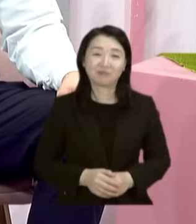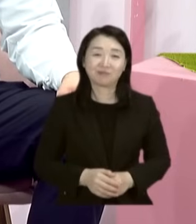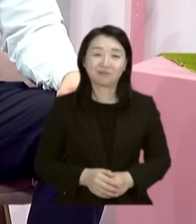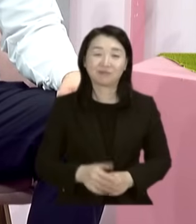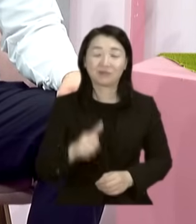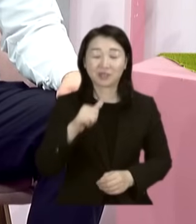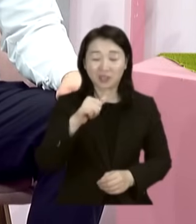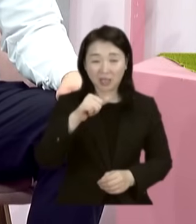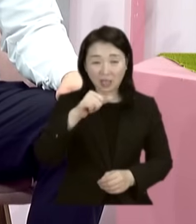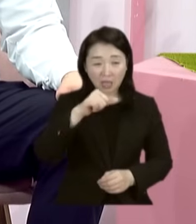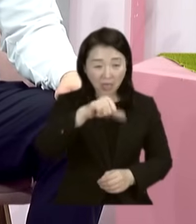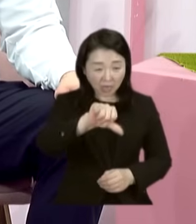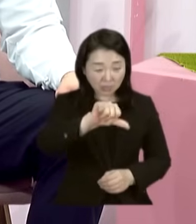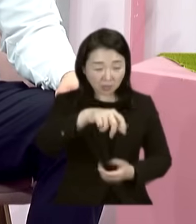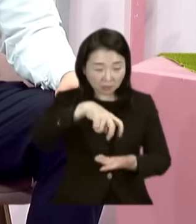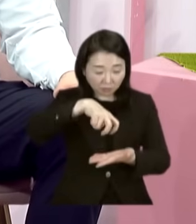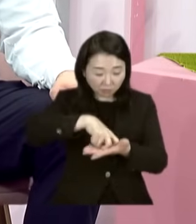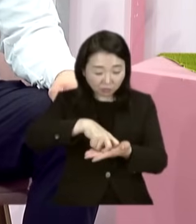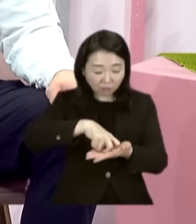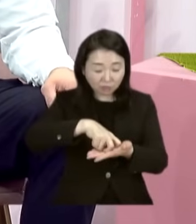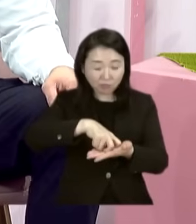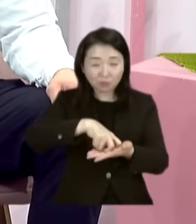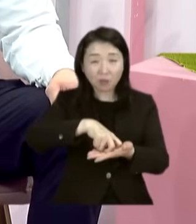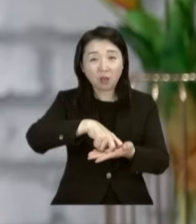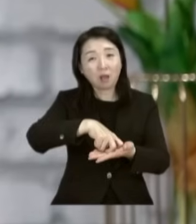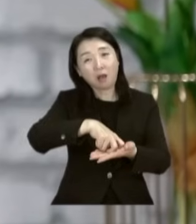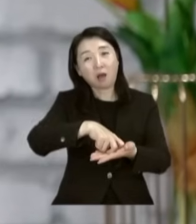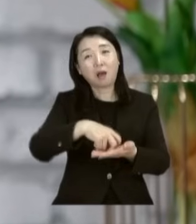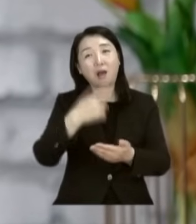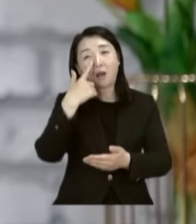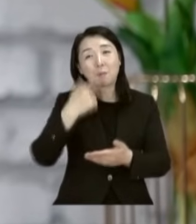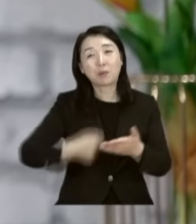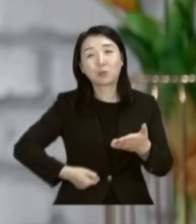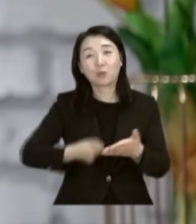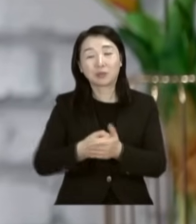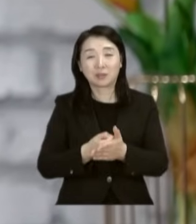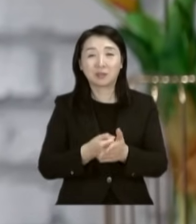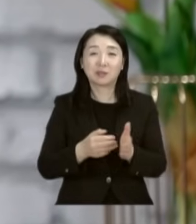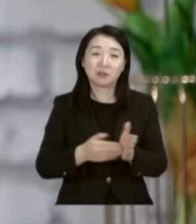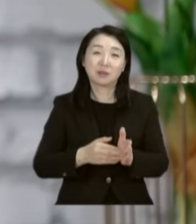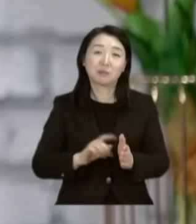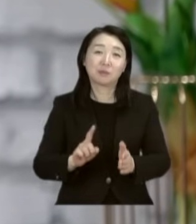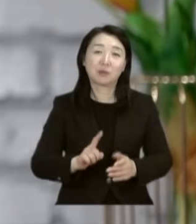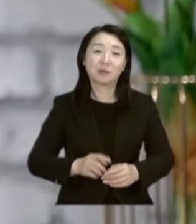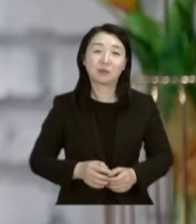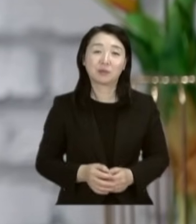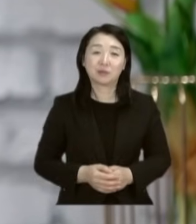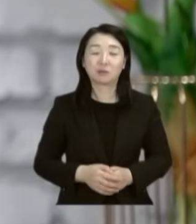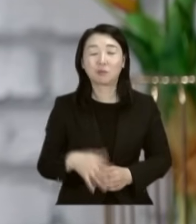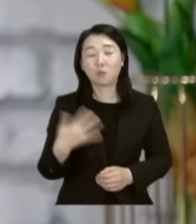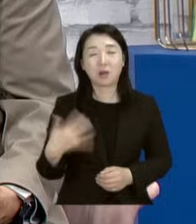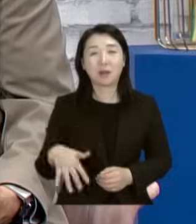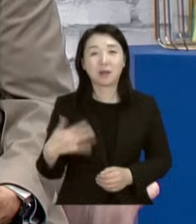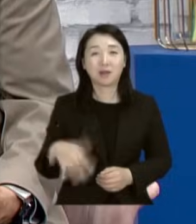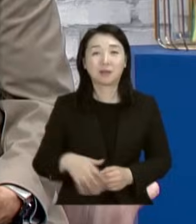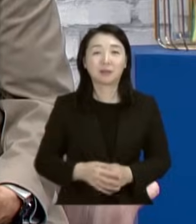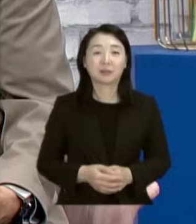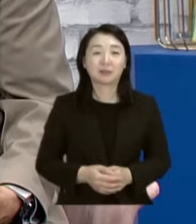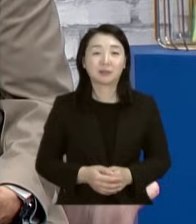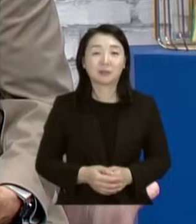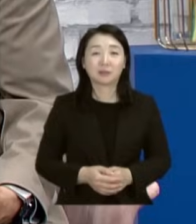아들 앞에 무릎 무릎을 꿇을 수 있는 아버지의 그 용기는 예이야 정말 대단합니다